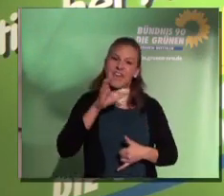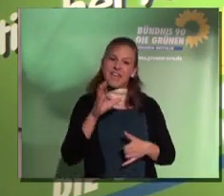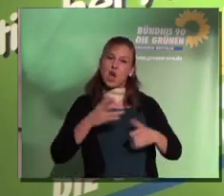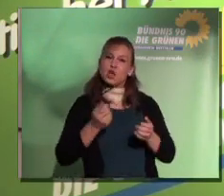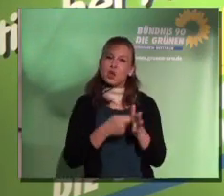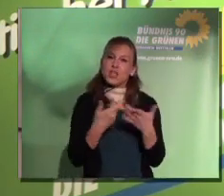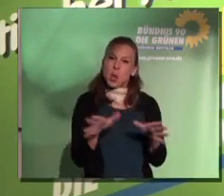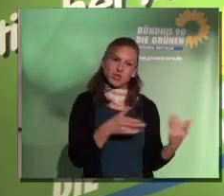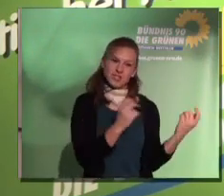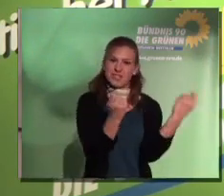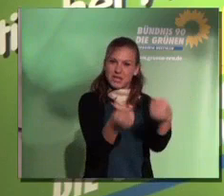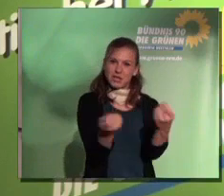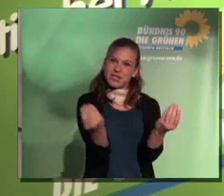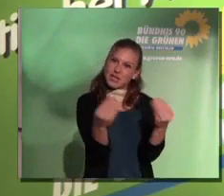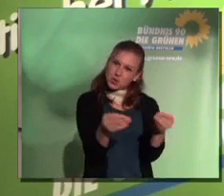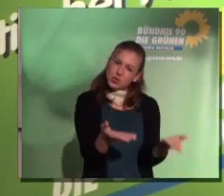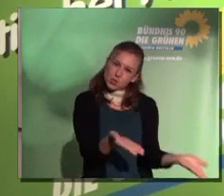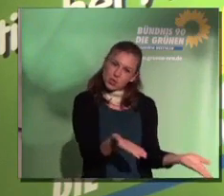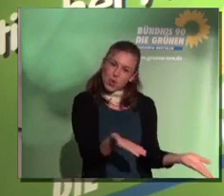Frau,